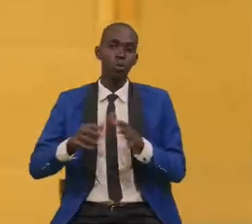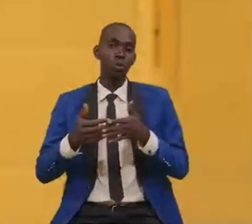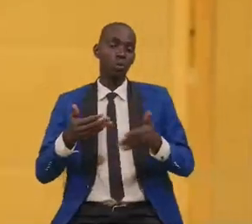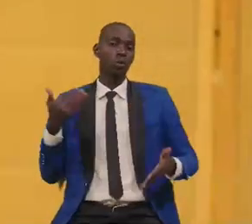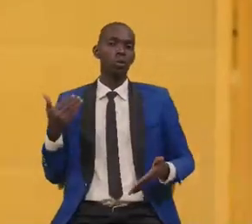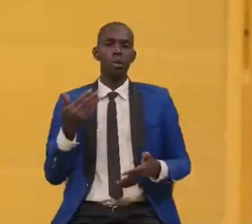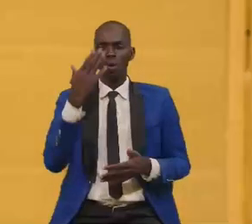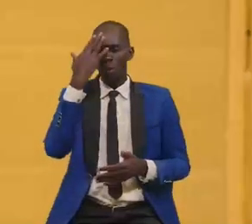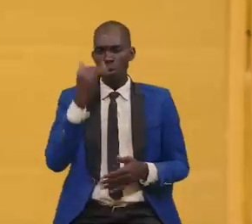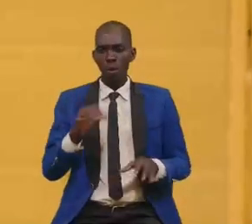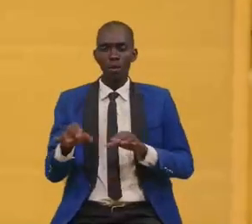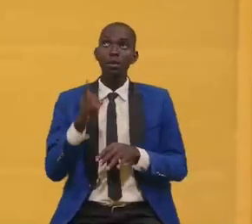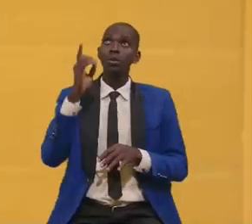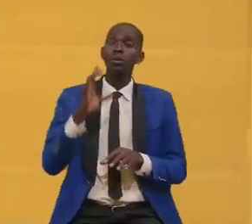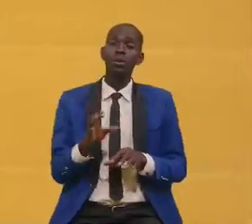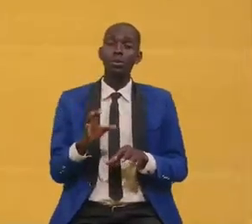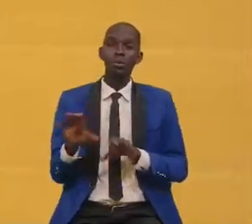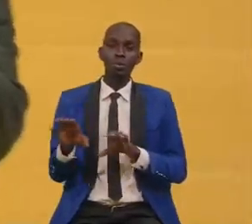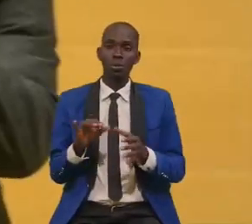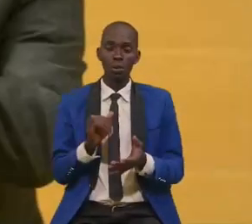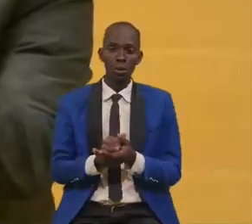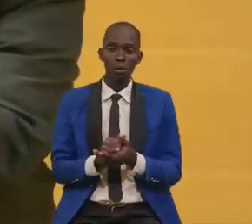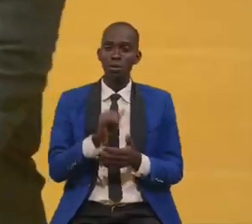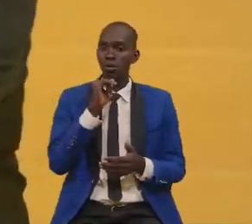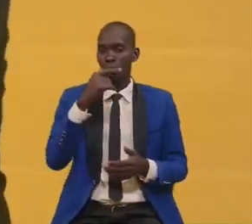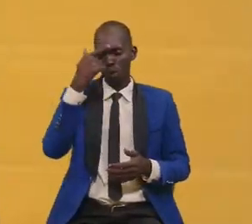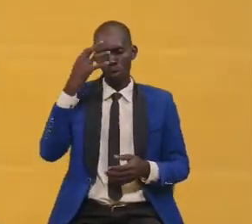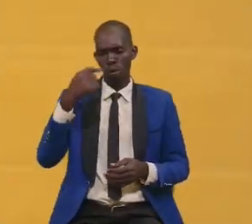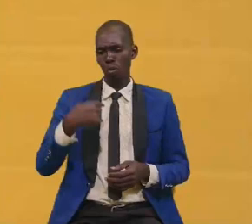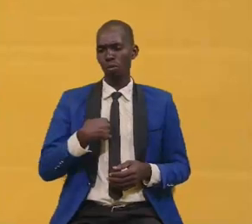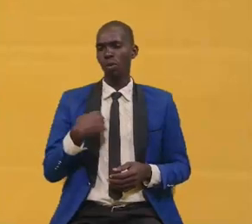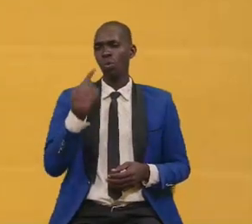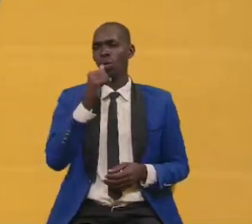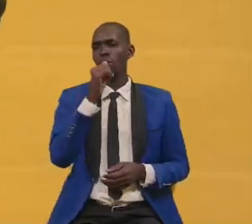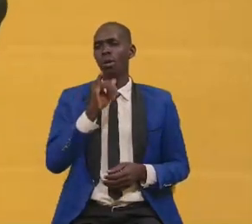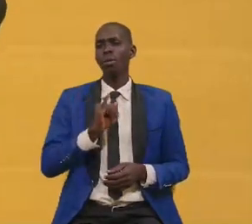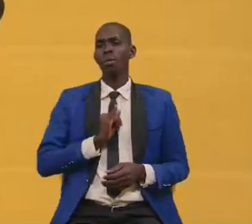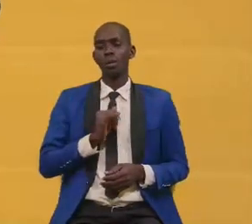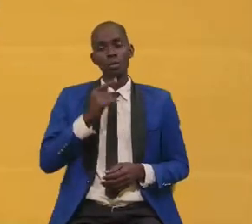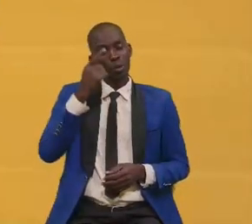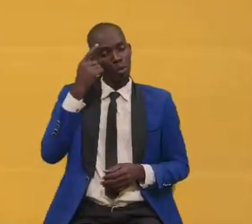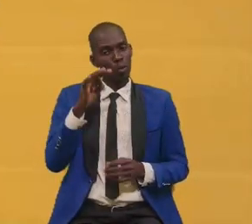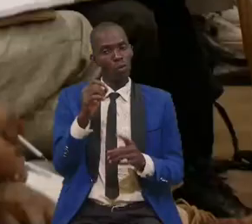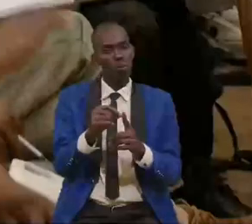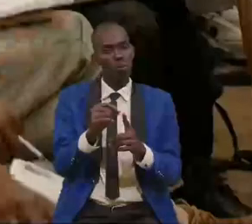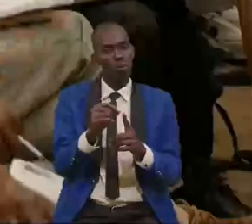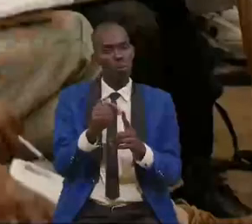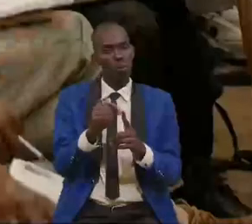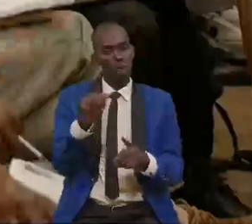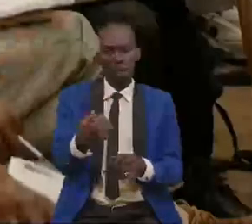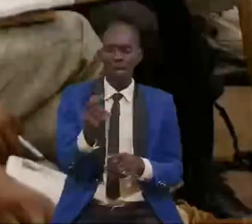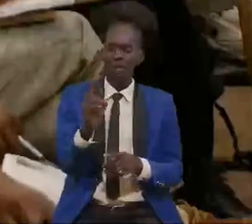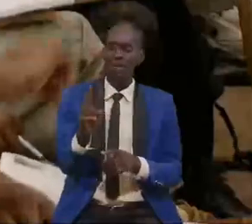Pourquoi Dieu a-t-il fait cela? Pas à cause de moi. Qui suis-je? Parce que quiconque, toi,